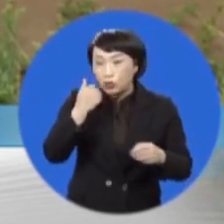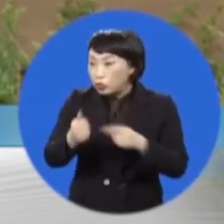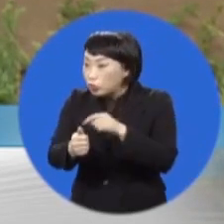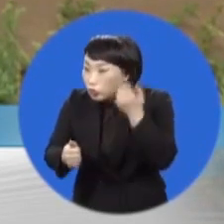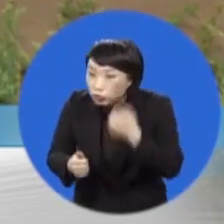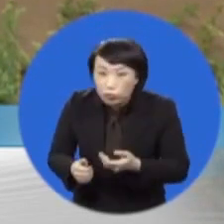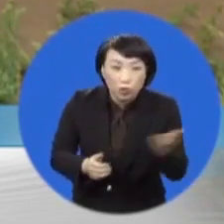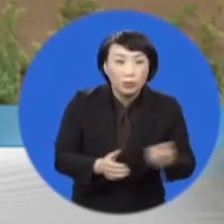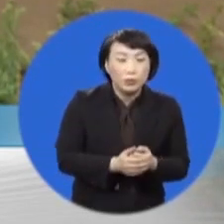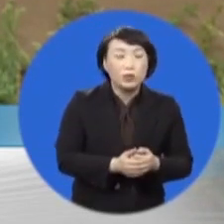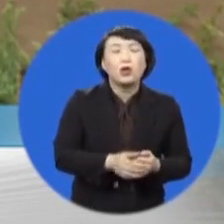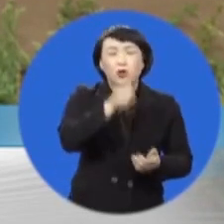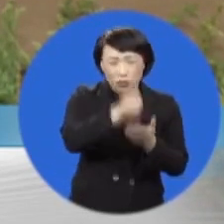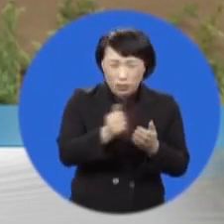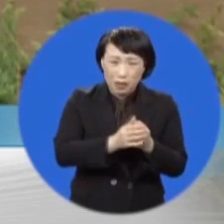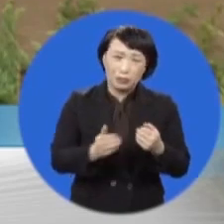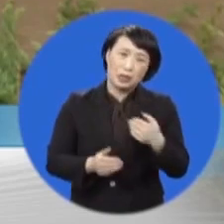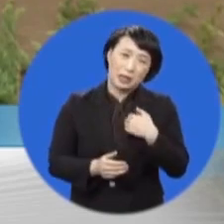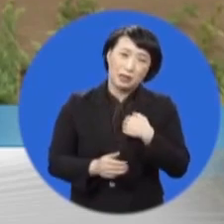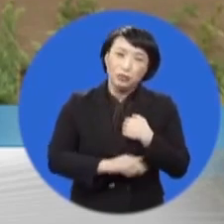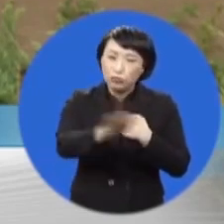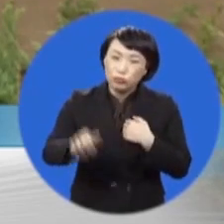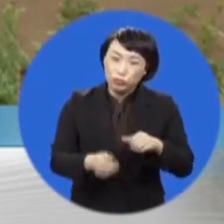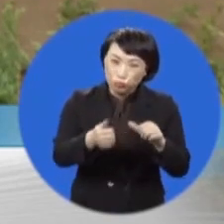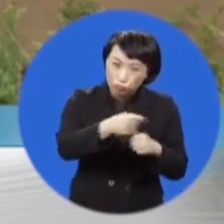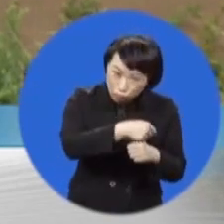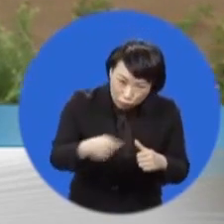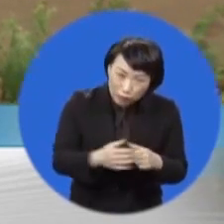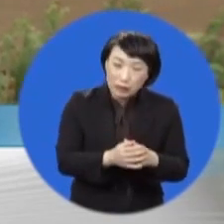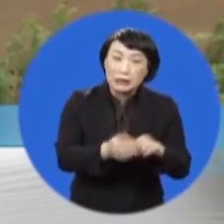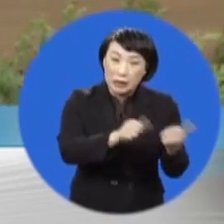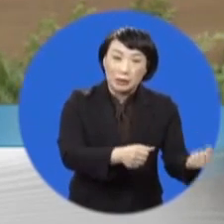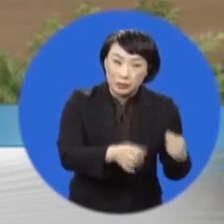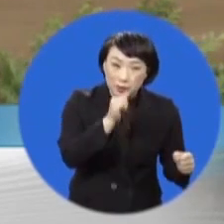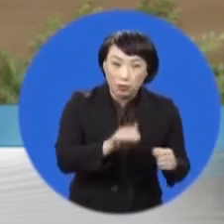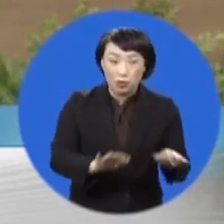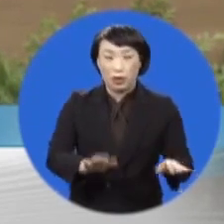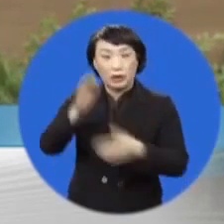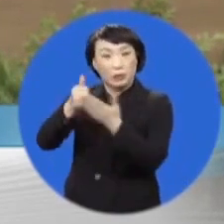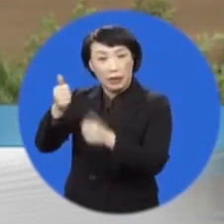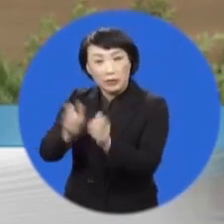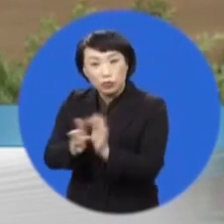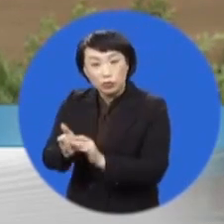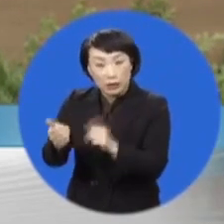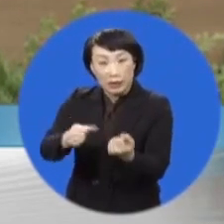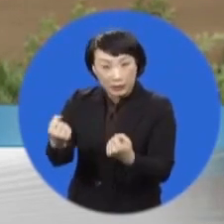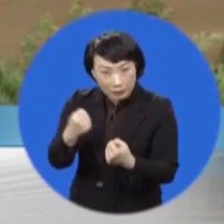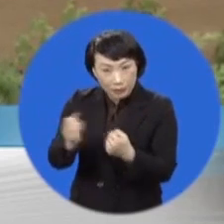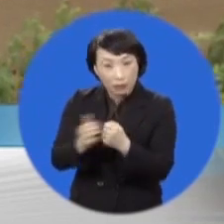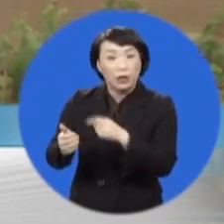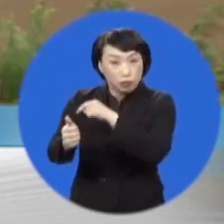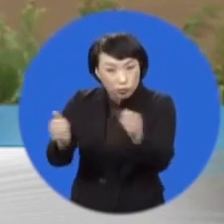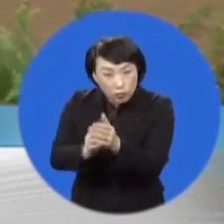죽이는 사망이나 귀로 말미암아 우리들을 죽이는 탐방 1 게임이 아들도 사망의 생 용으로 주었구나